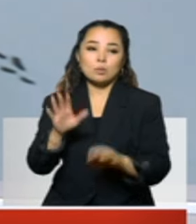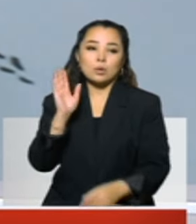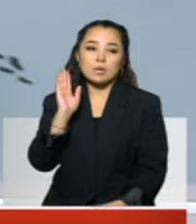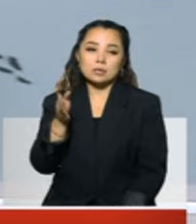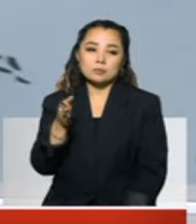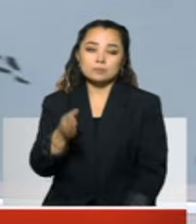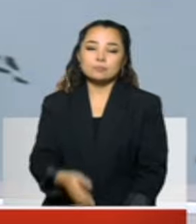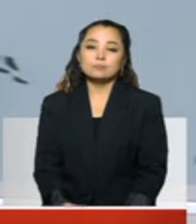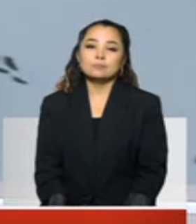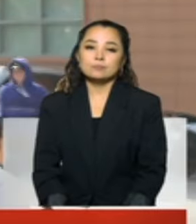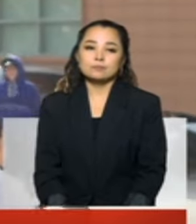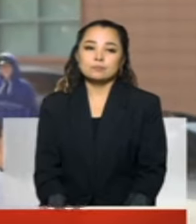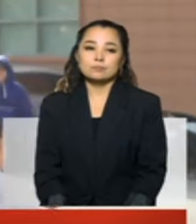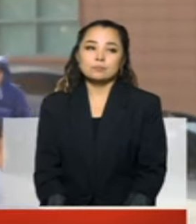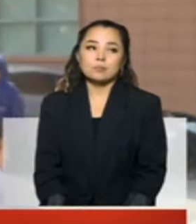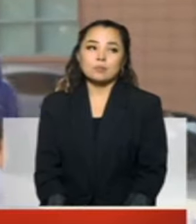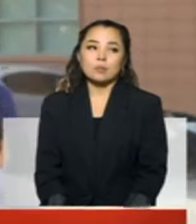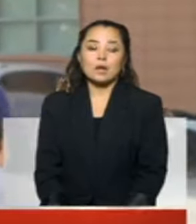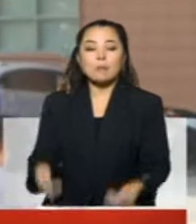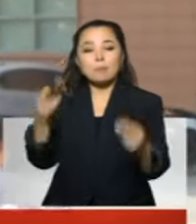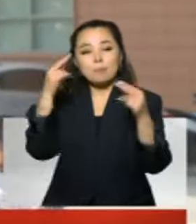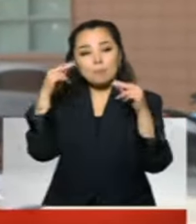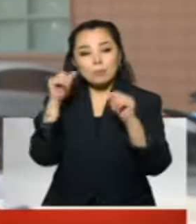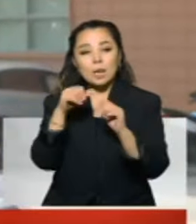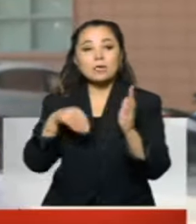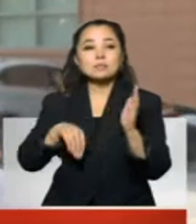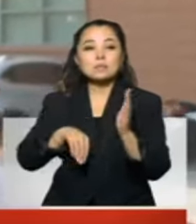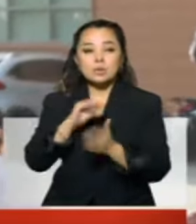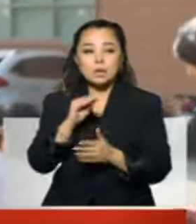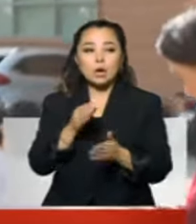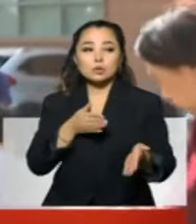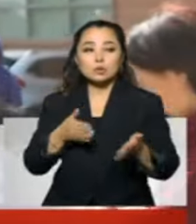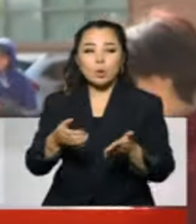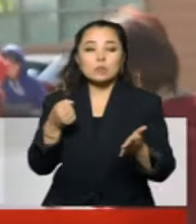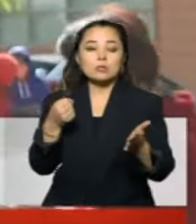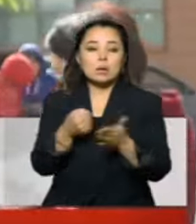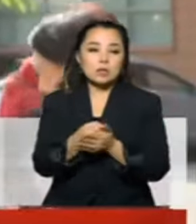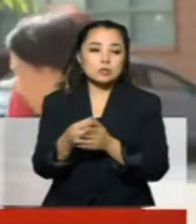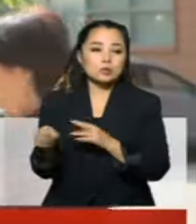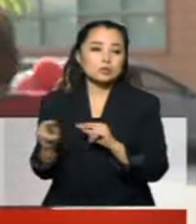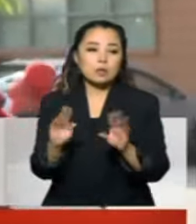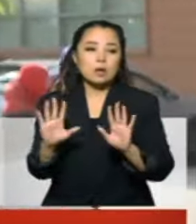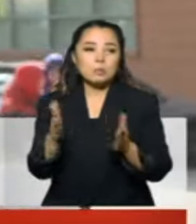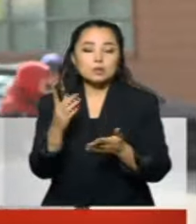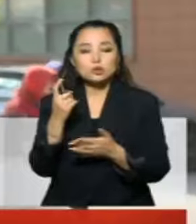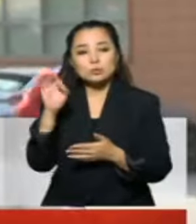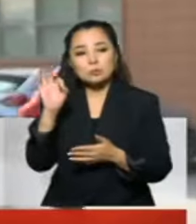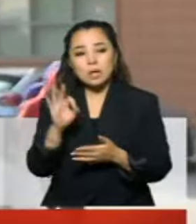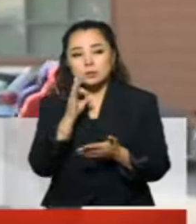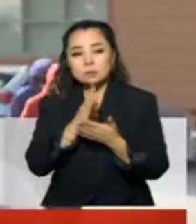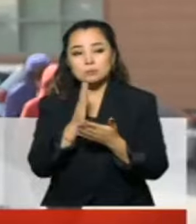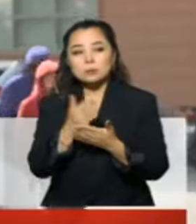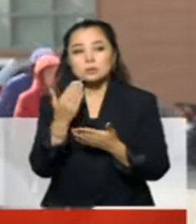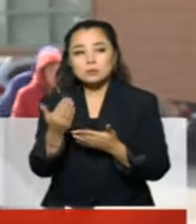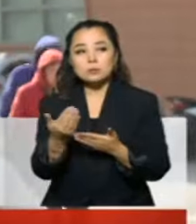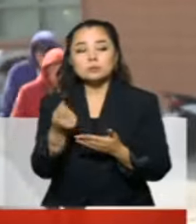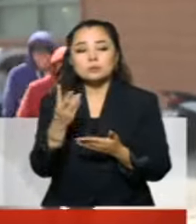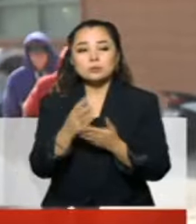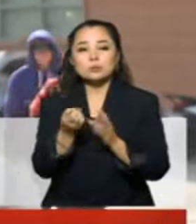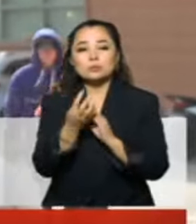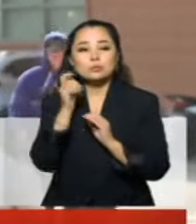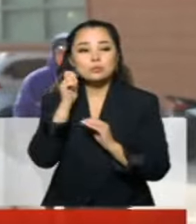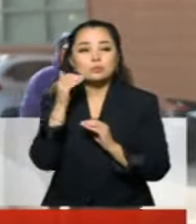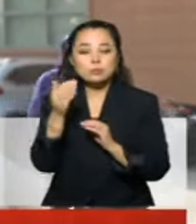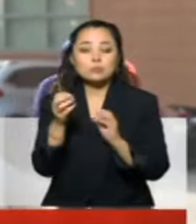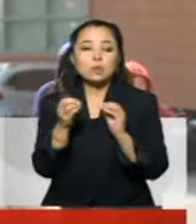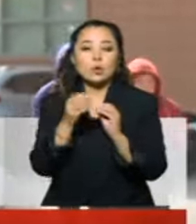рет-ретімен. Праваны сатып алу жол апаттарына әкеліп соғады. Ол мен 100% айта аламын. Сіз қаншалықты 14 жасынан